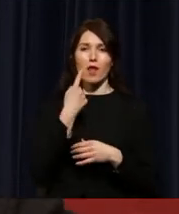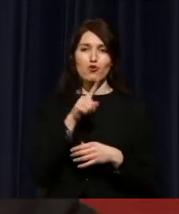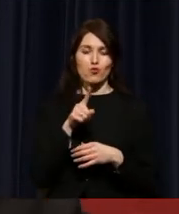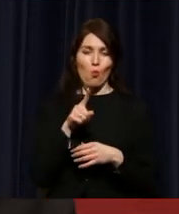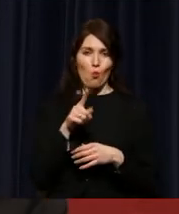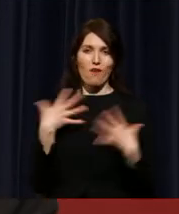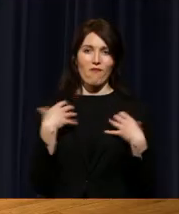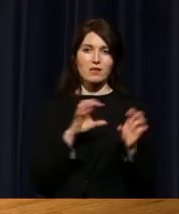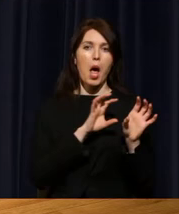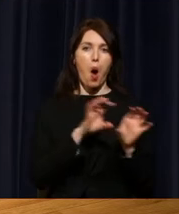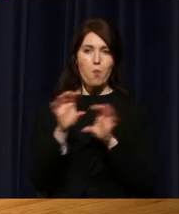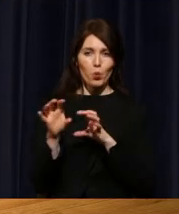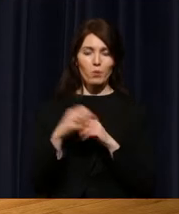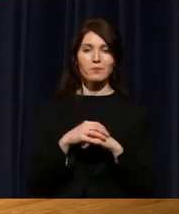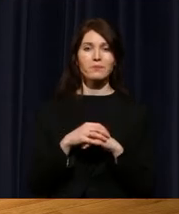tas tātad